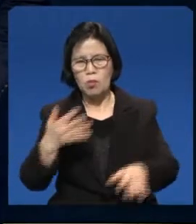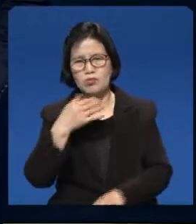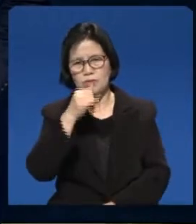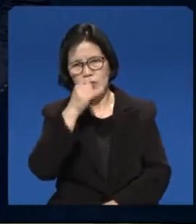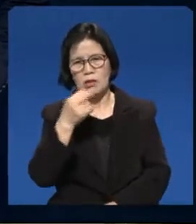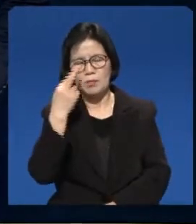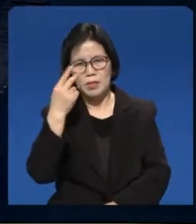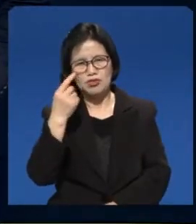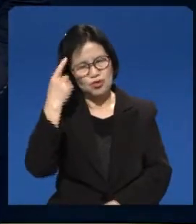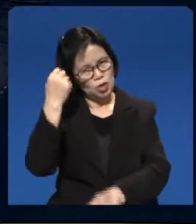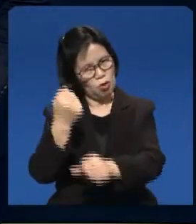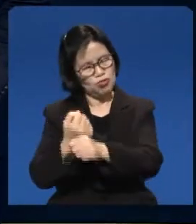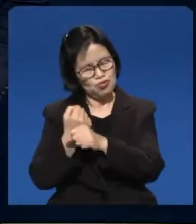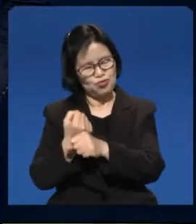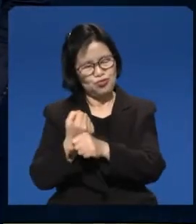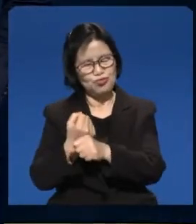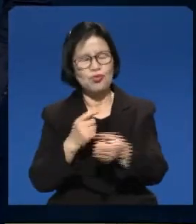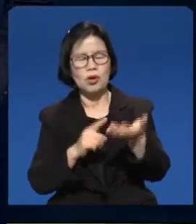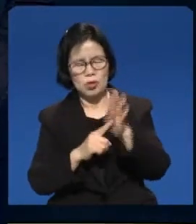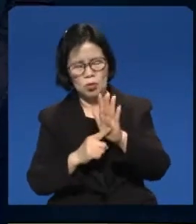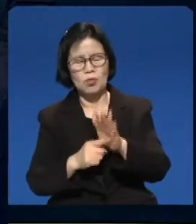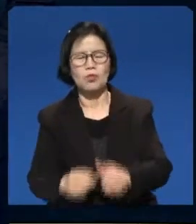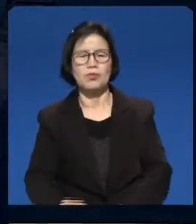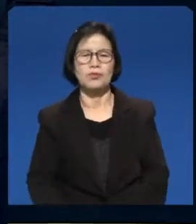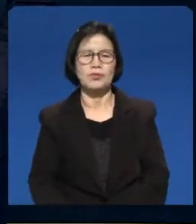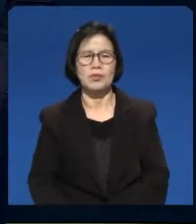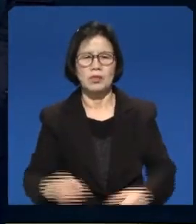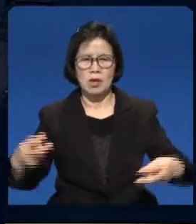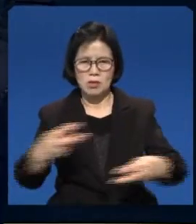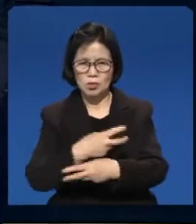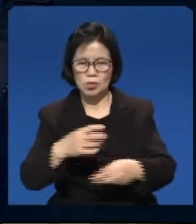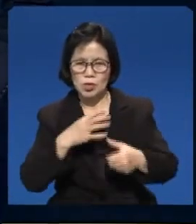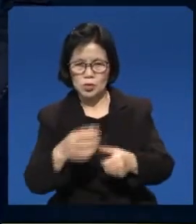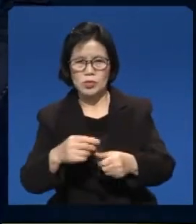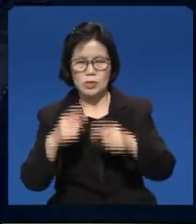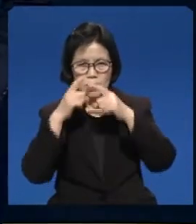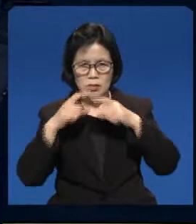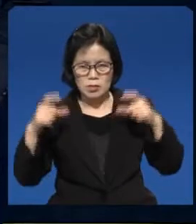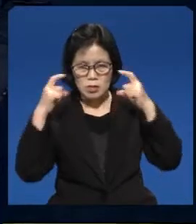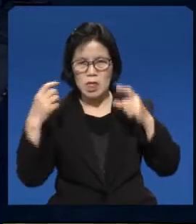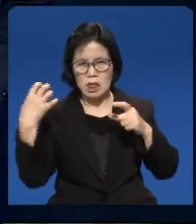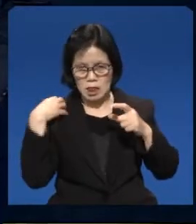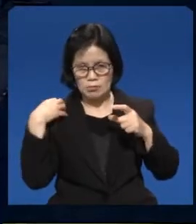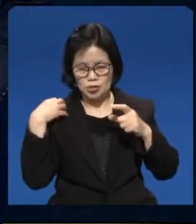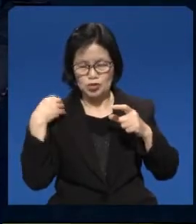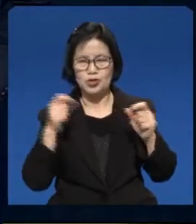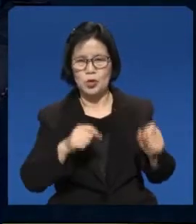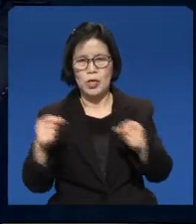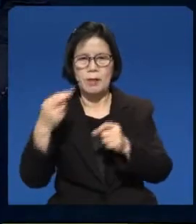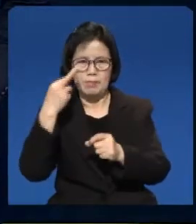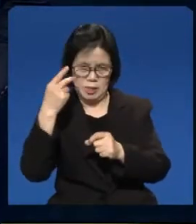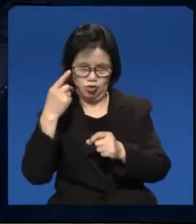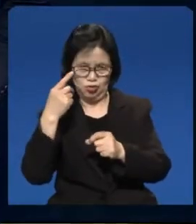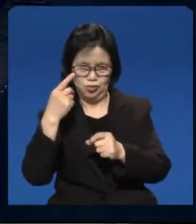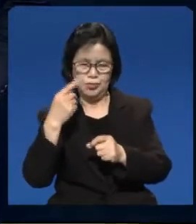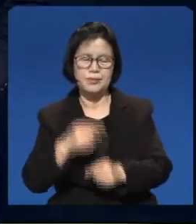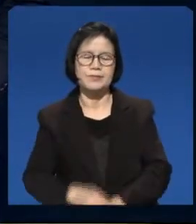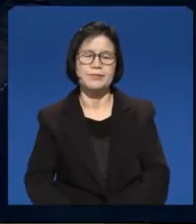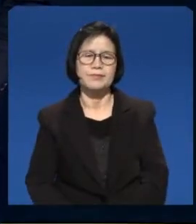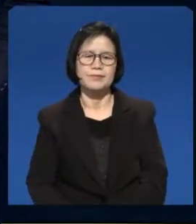미 국립 알레르기 전염병 연구소의 경고와 대중교통 이용 시 마스크 착용 의무화 조치를 연장한 미국의 경우 등이